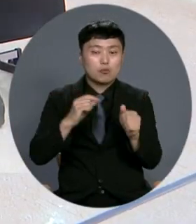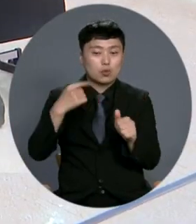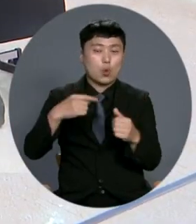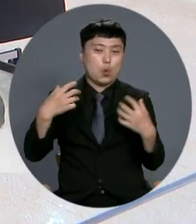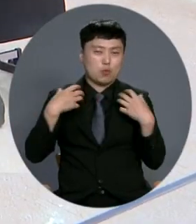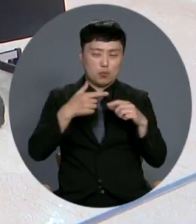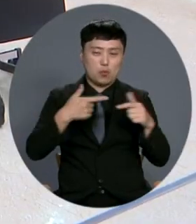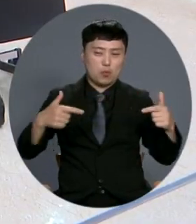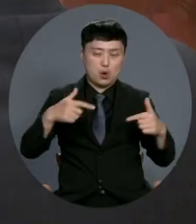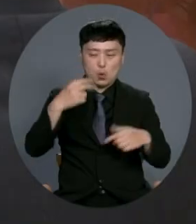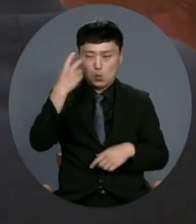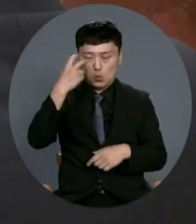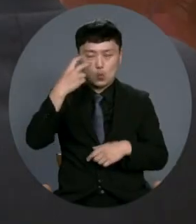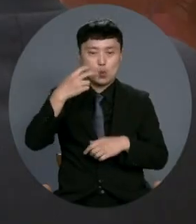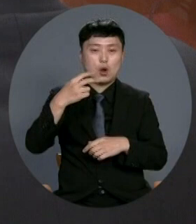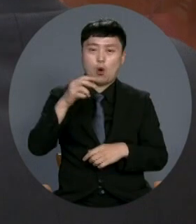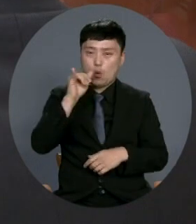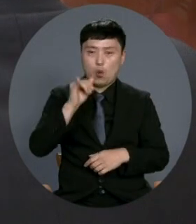경북교육청을 감사합니다.